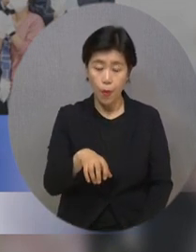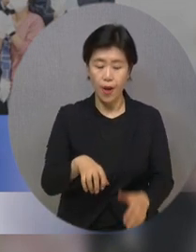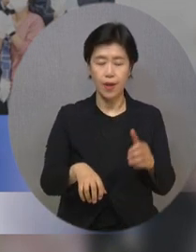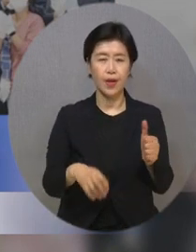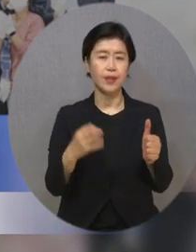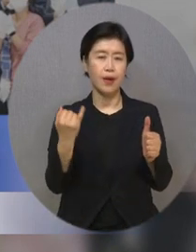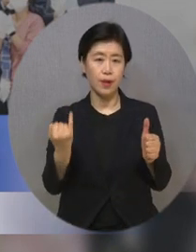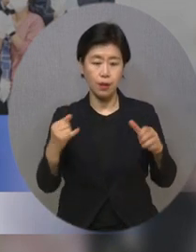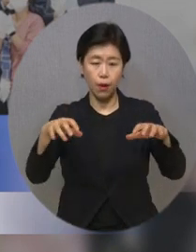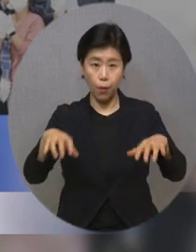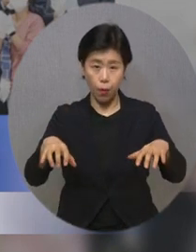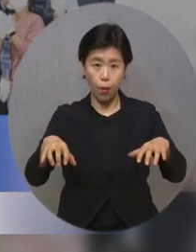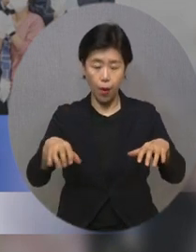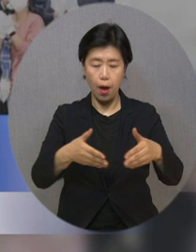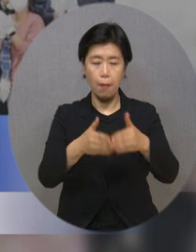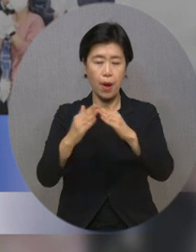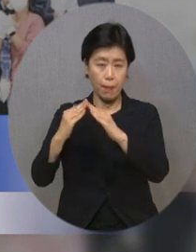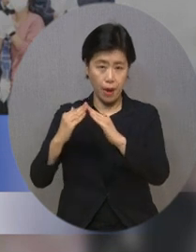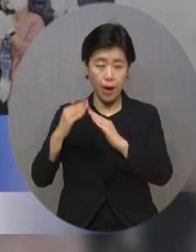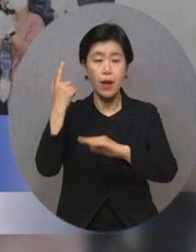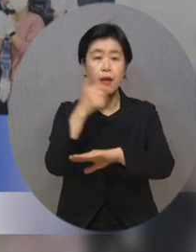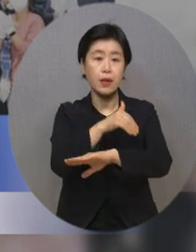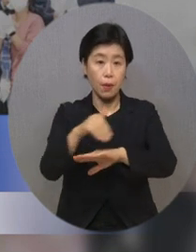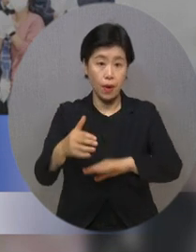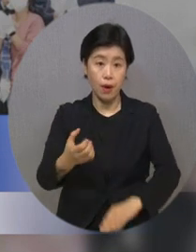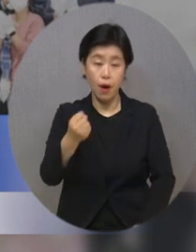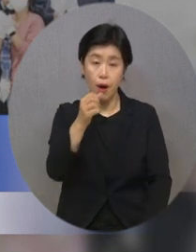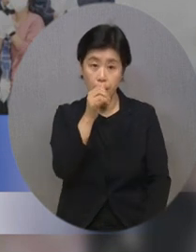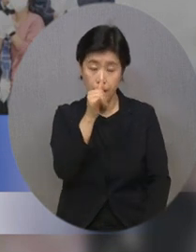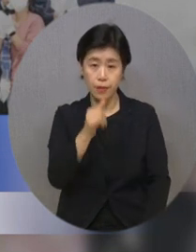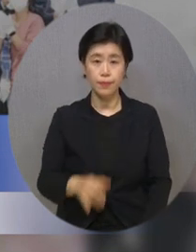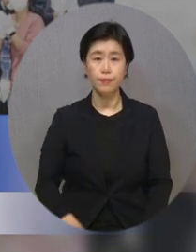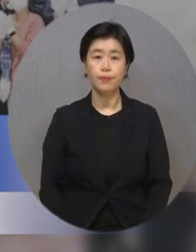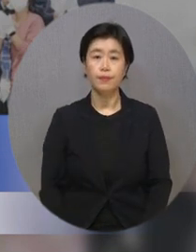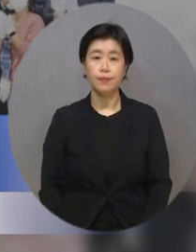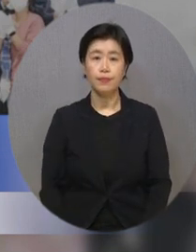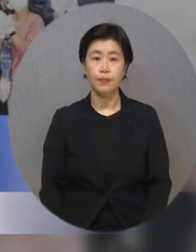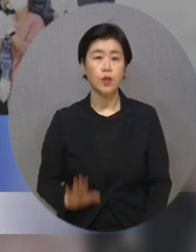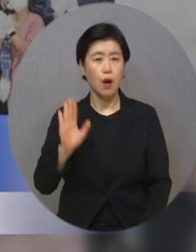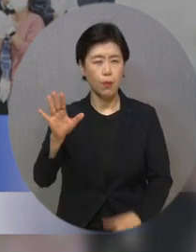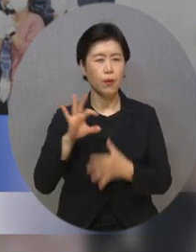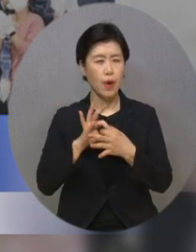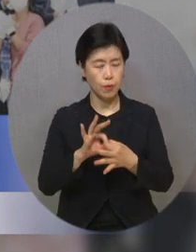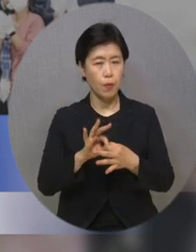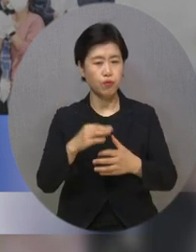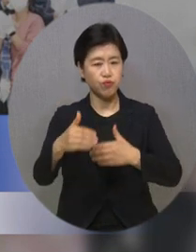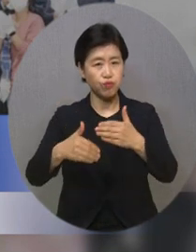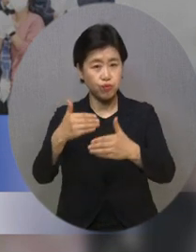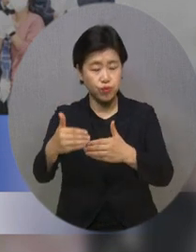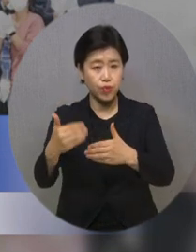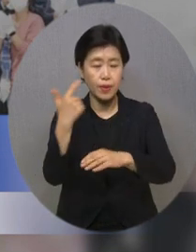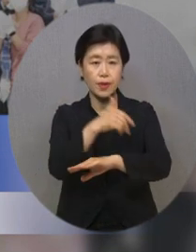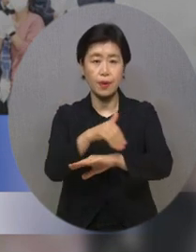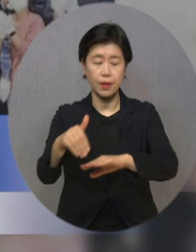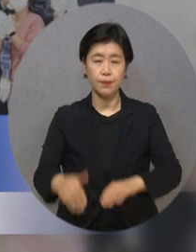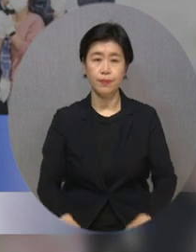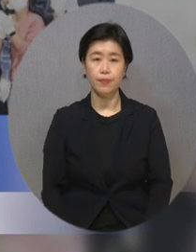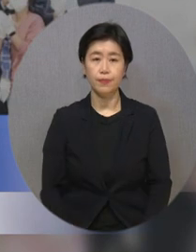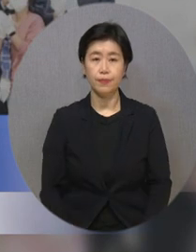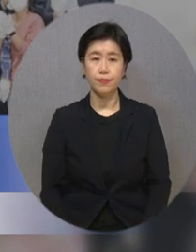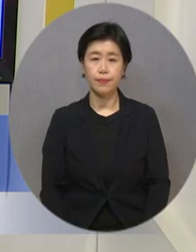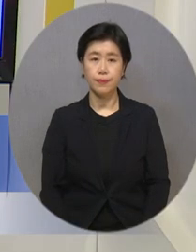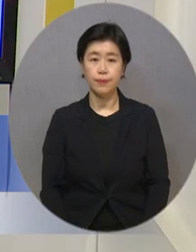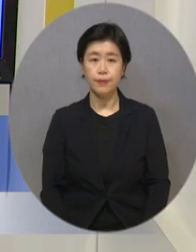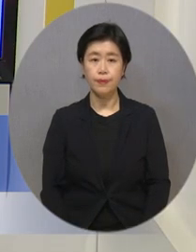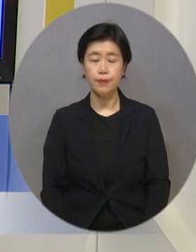남녀 1개 소식 발달장애인 긴급 돌봄센터를 지속적으로 설치할 계획이라고 밝혔습니다